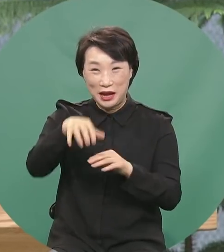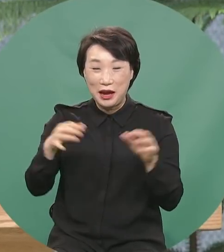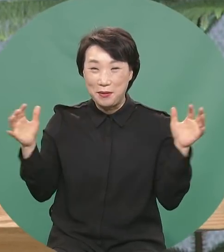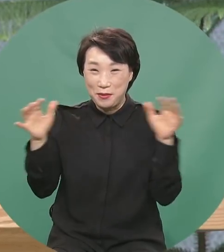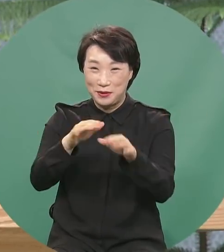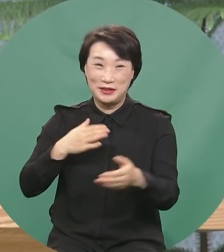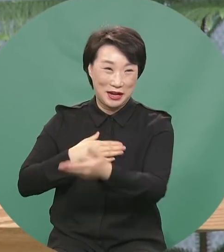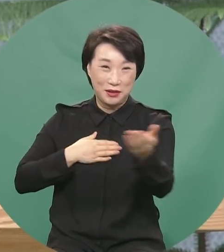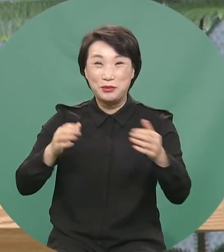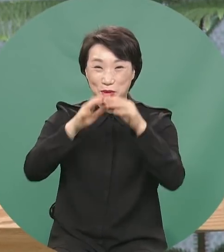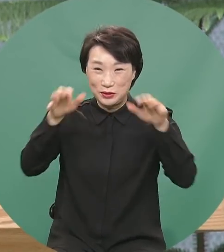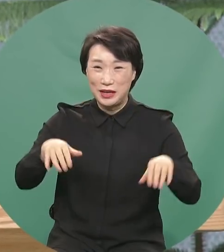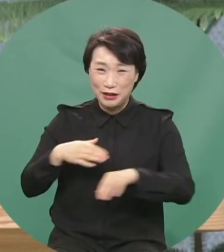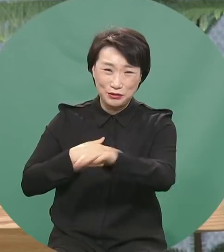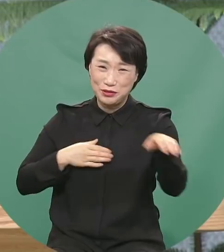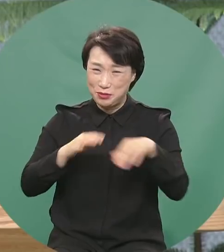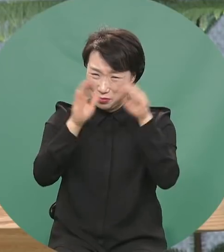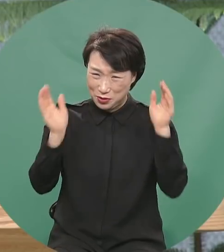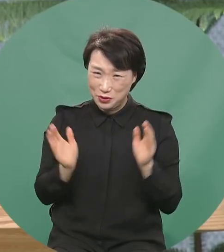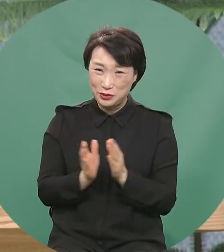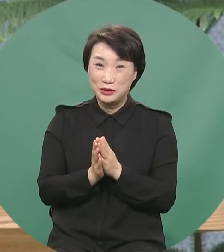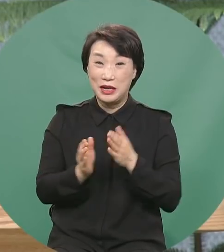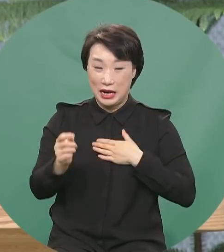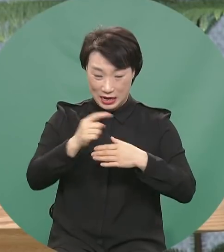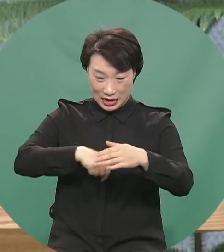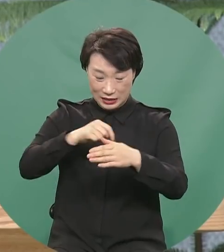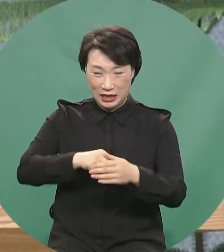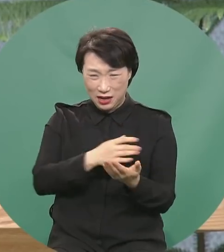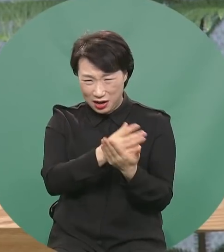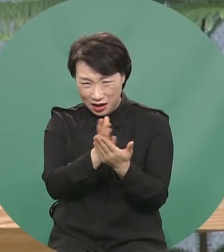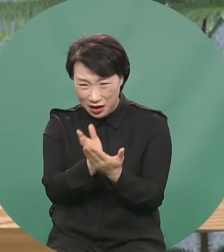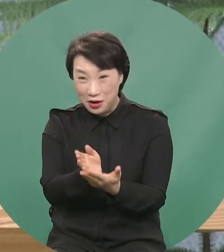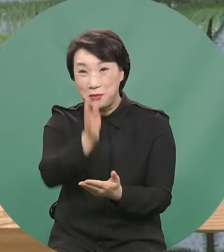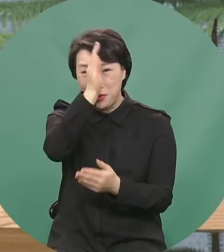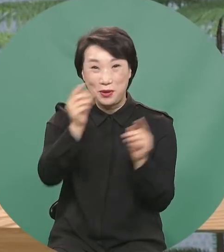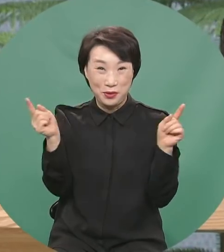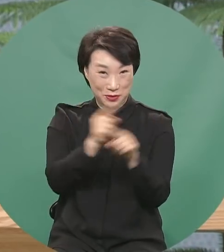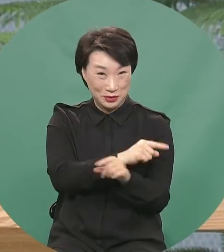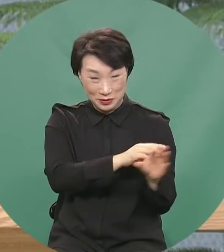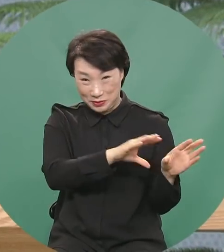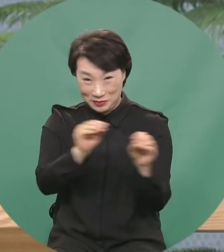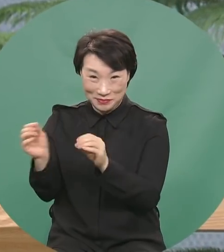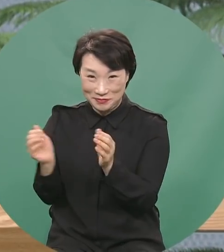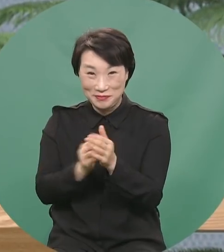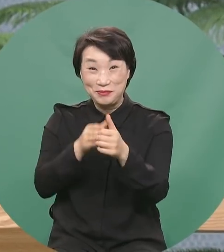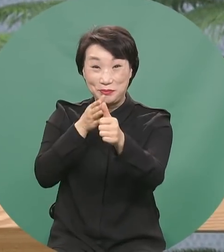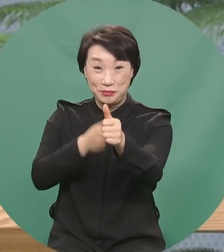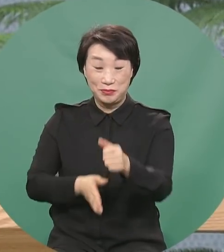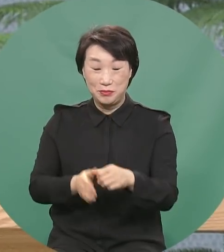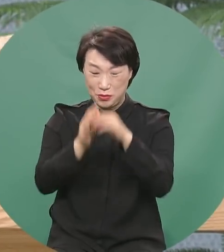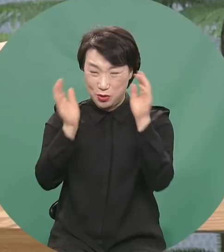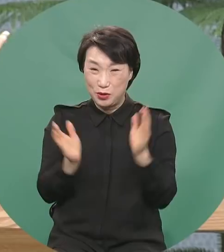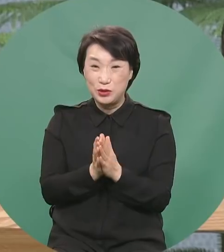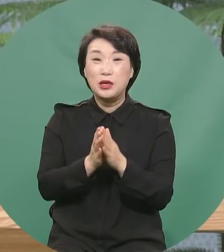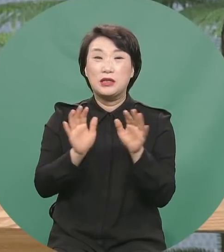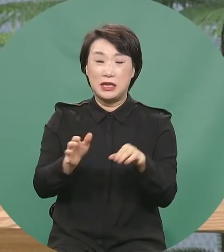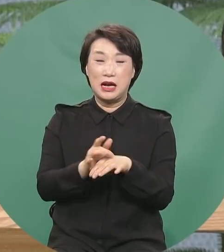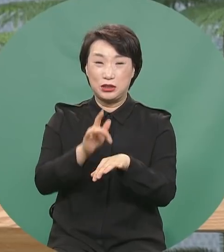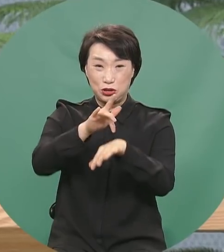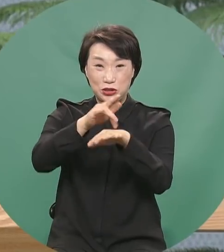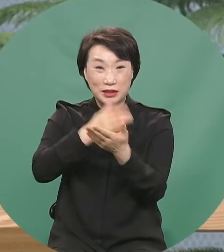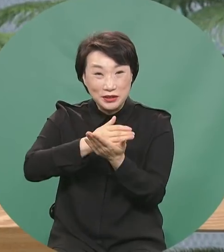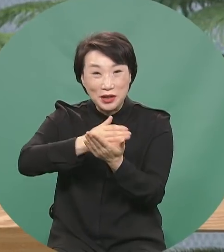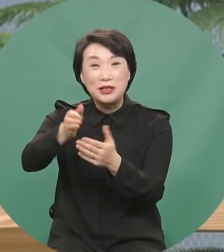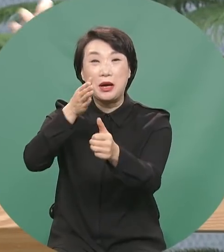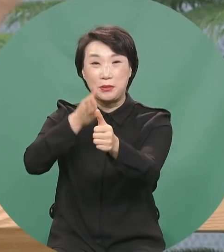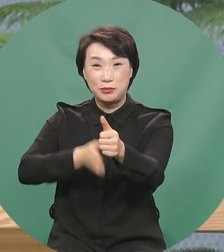오늘 여러분 속에 다 질병이, 각색 질병이 치료받기를 바라며 모든 귀신이 싹